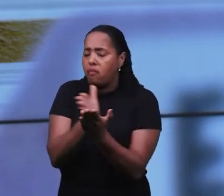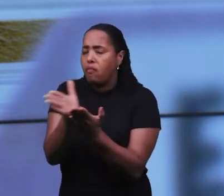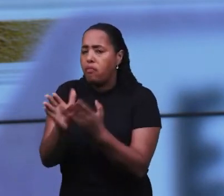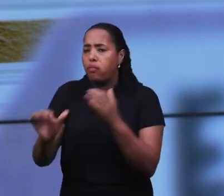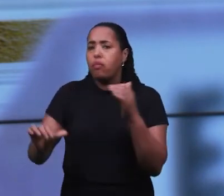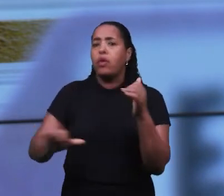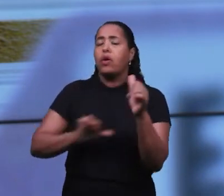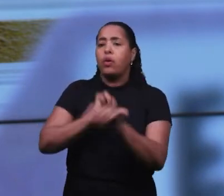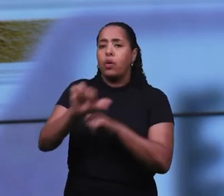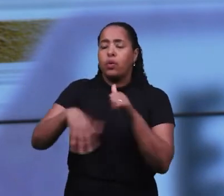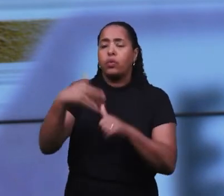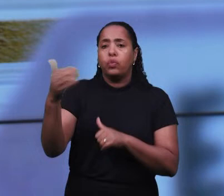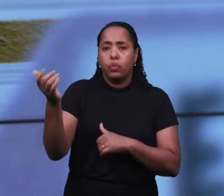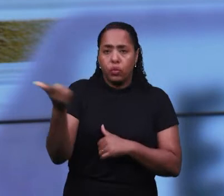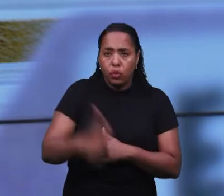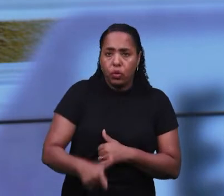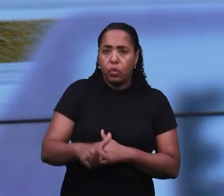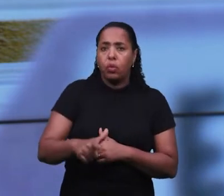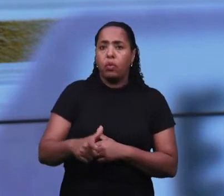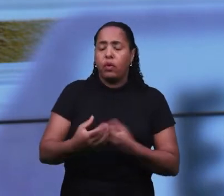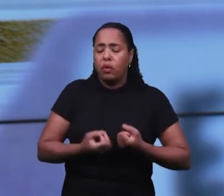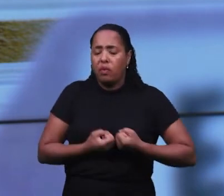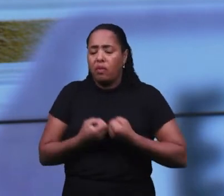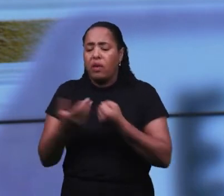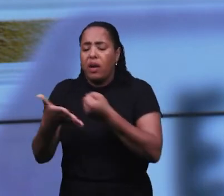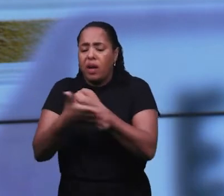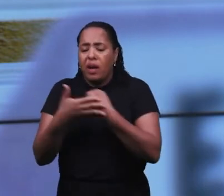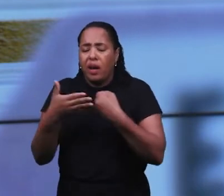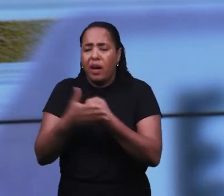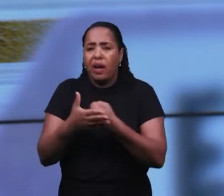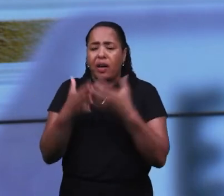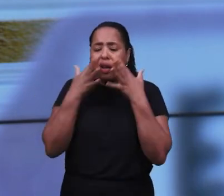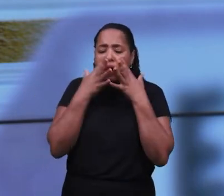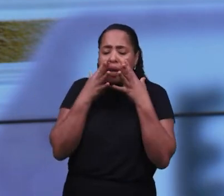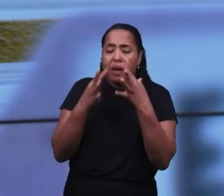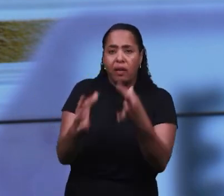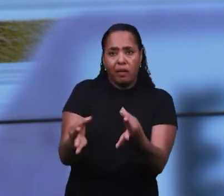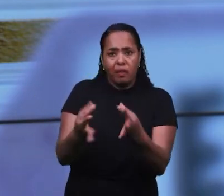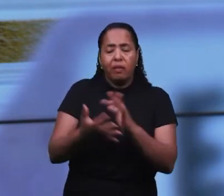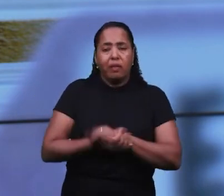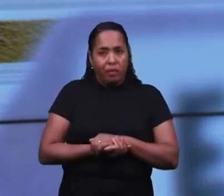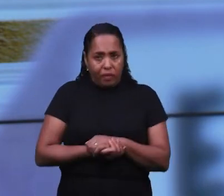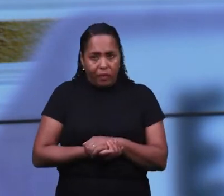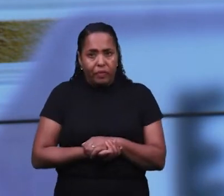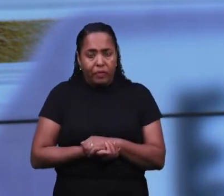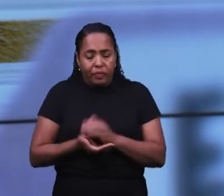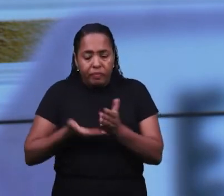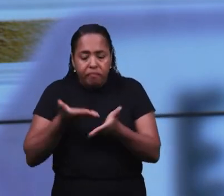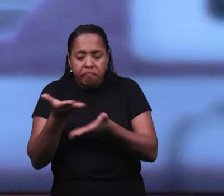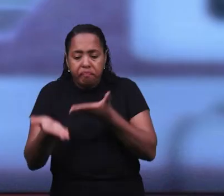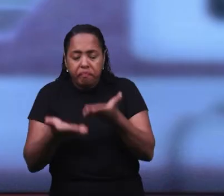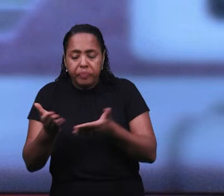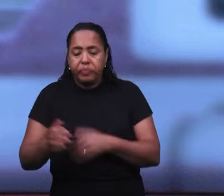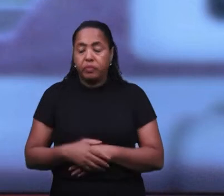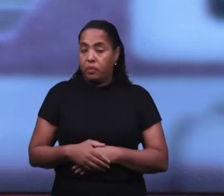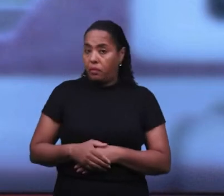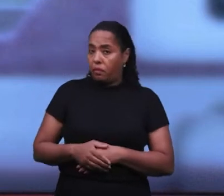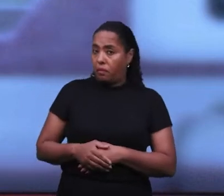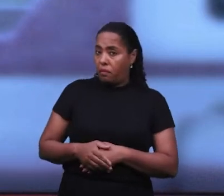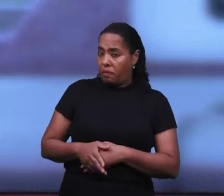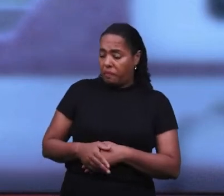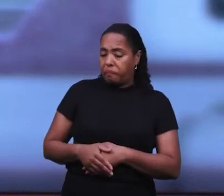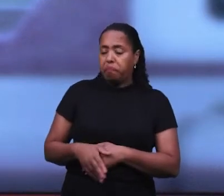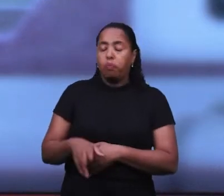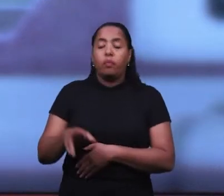comment faire? Il y a beaucoup de chemins possibles de reconstruire. C'est avoir